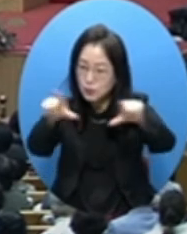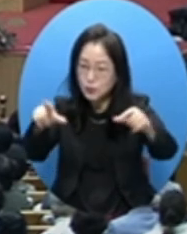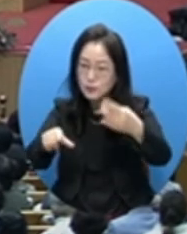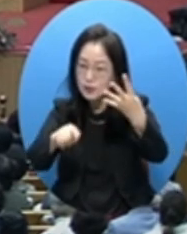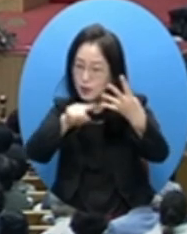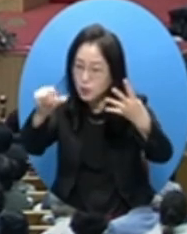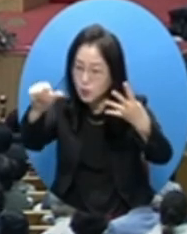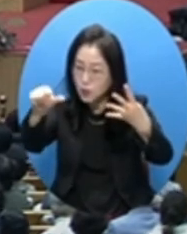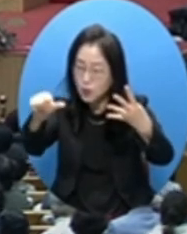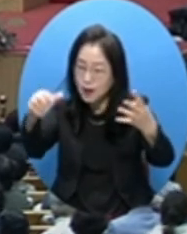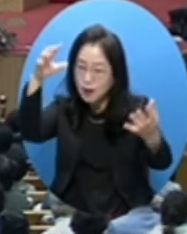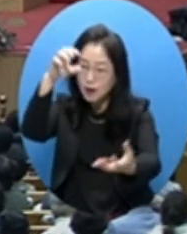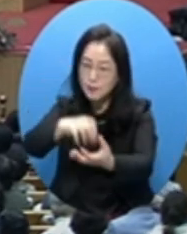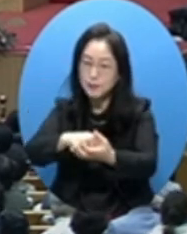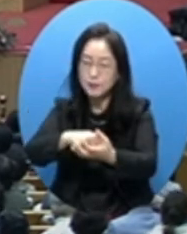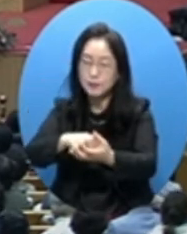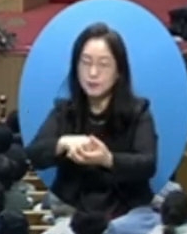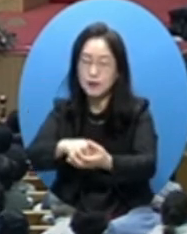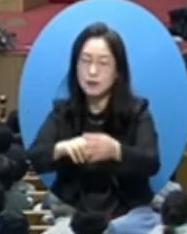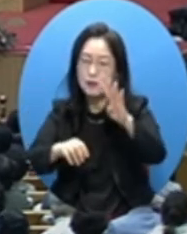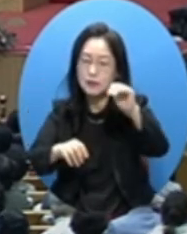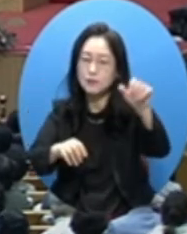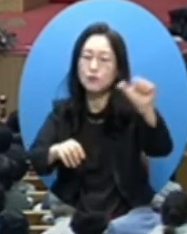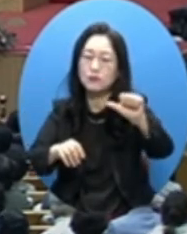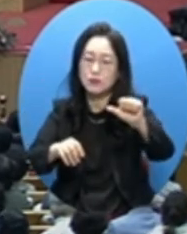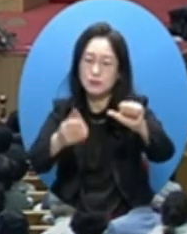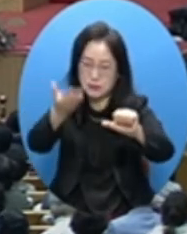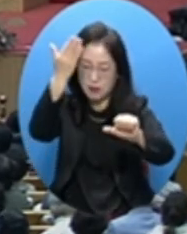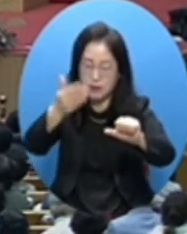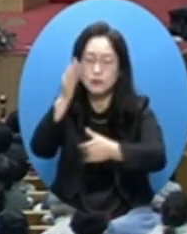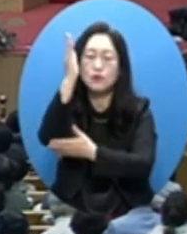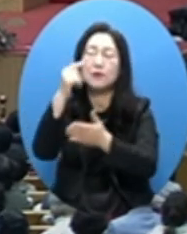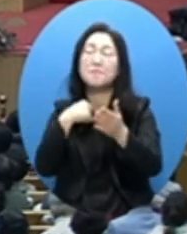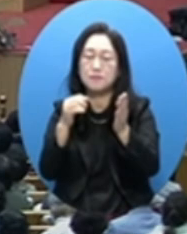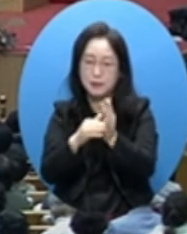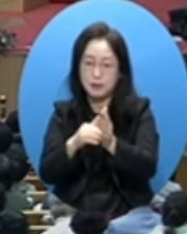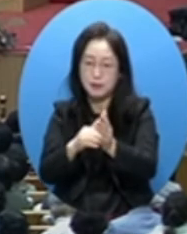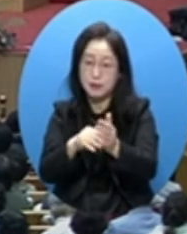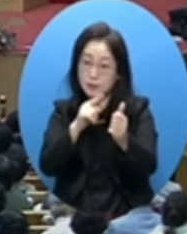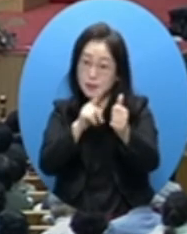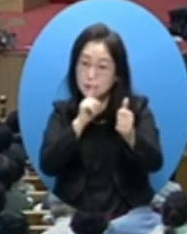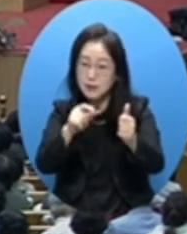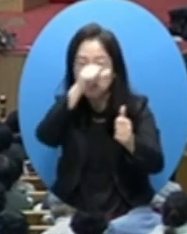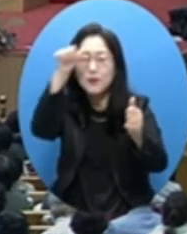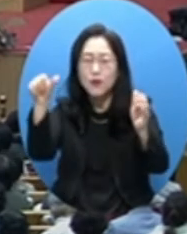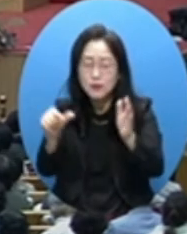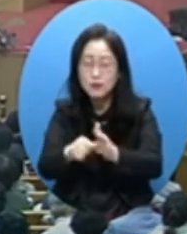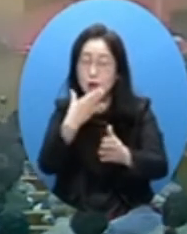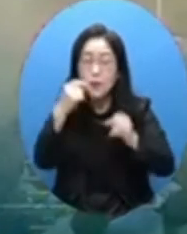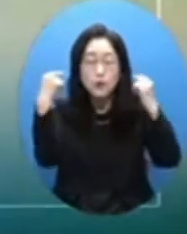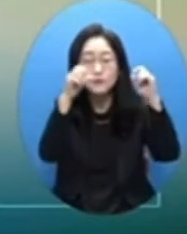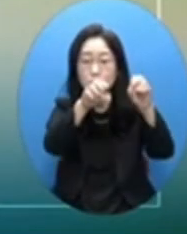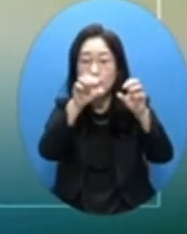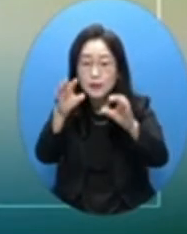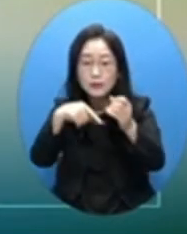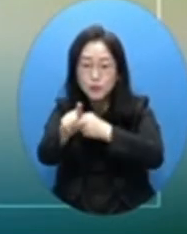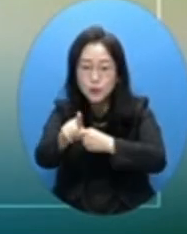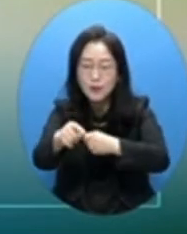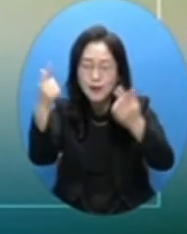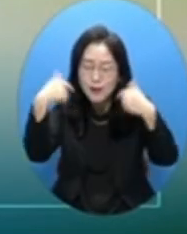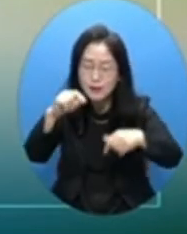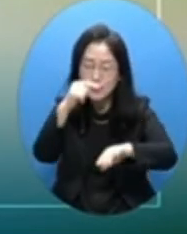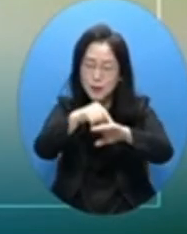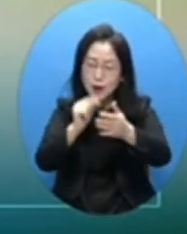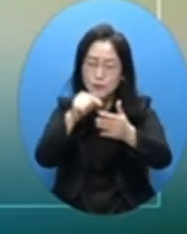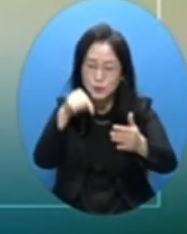총 42,000번의 설교를 했습니다 요한에서 내가 여하튼 말을 남겼습니다 내가 평생에 복음을 전한 것은 항상 내 마음속에